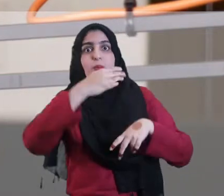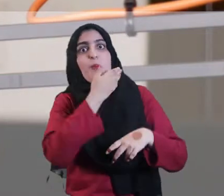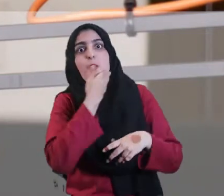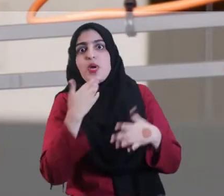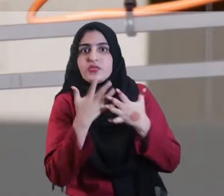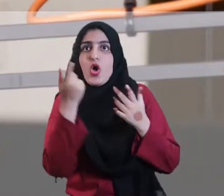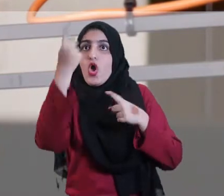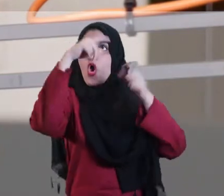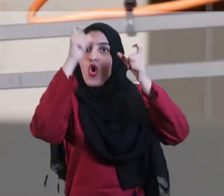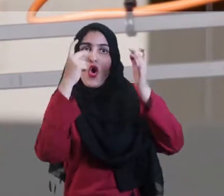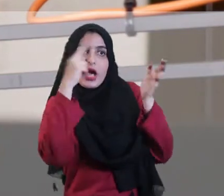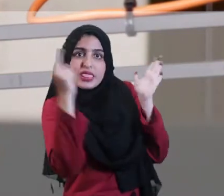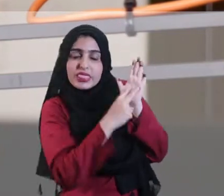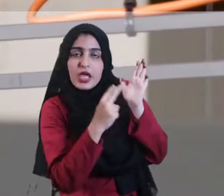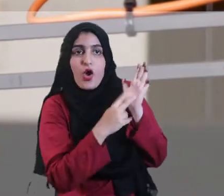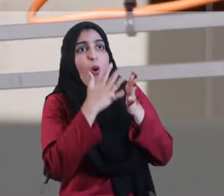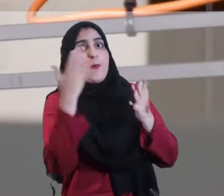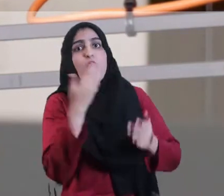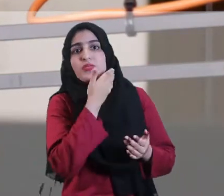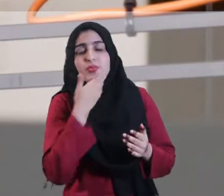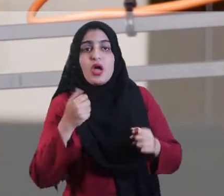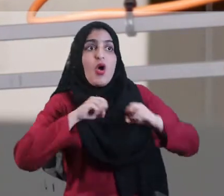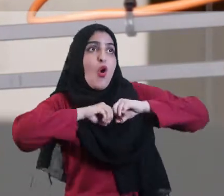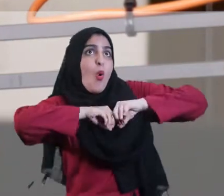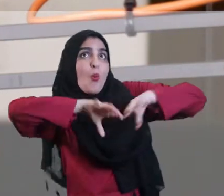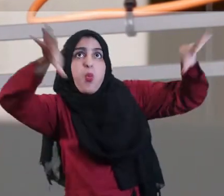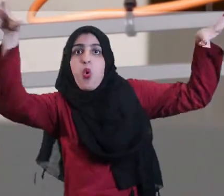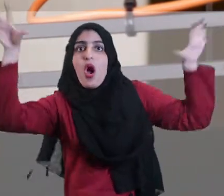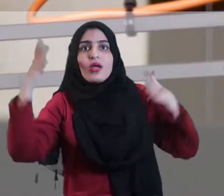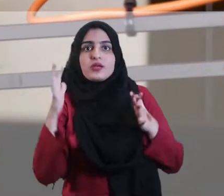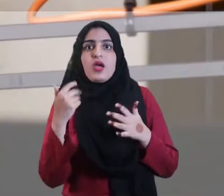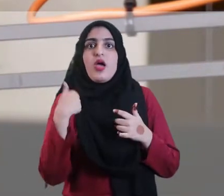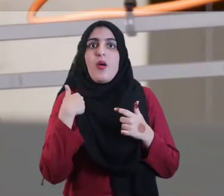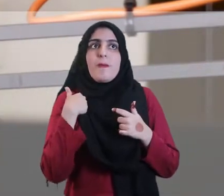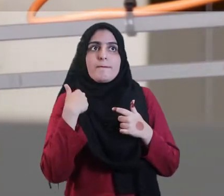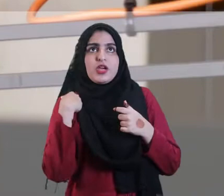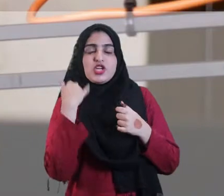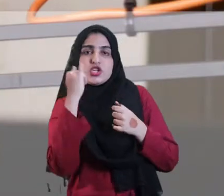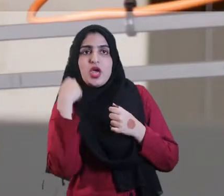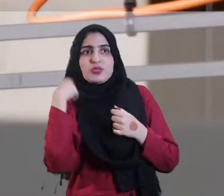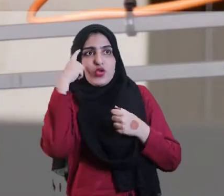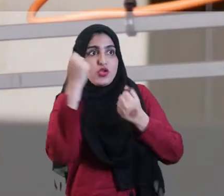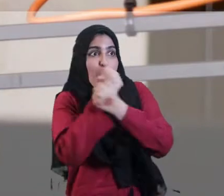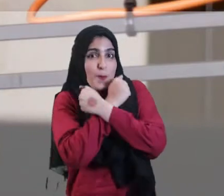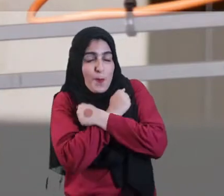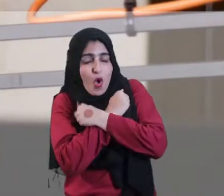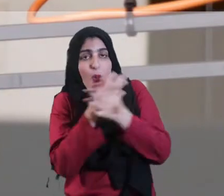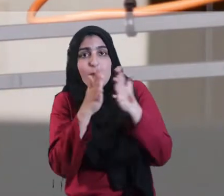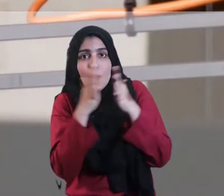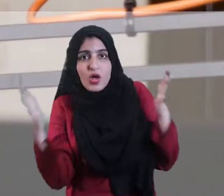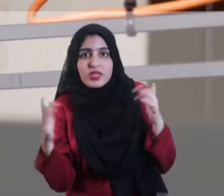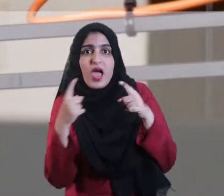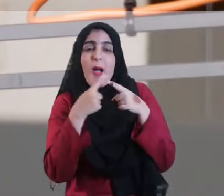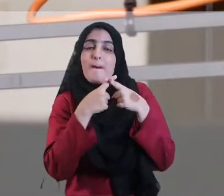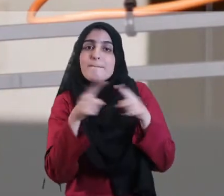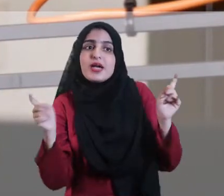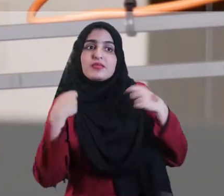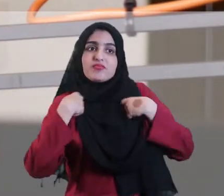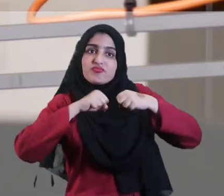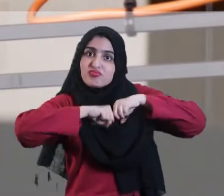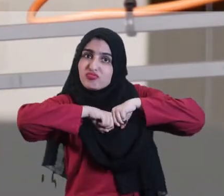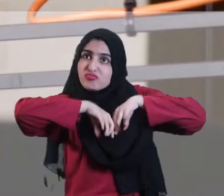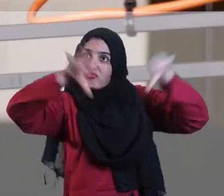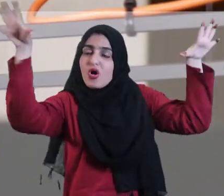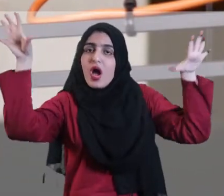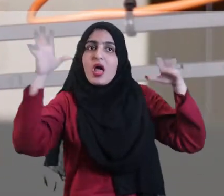किया गया जिन्होंने देखिए हम उस तरह से इतनी छूट हासिल कर सके हमें लगा था कि हमें बहुत मोहब्बत मिलेगी जो मिली गेम क्वांटिटी और